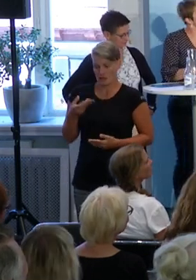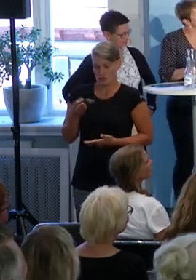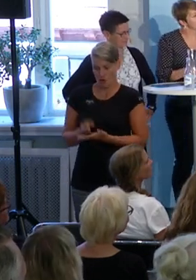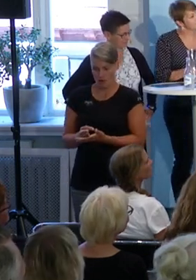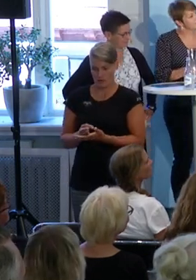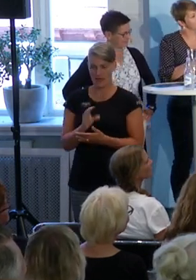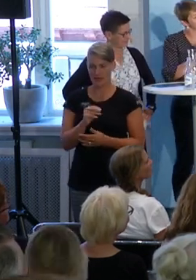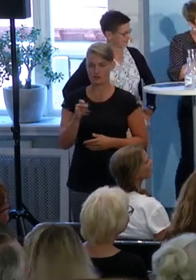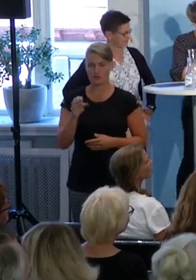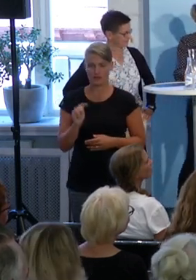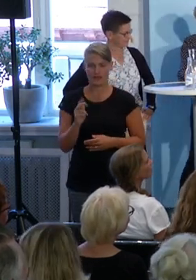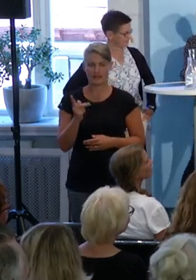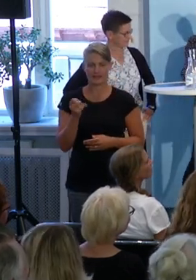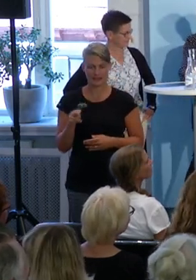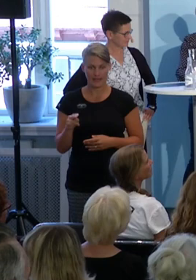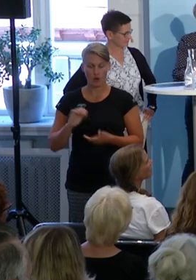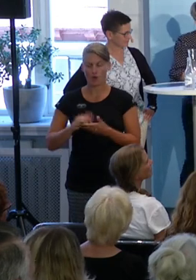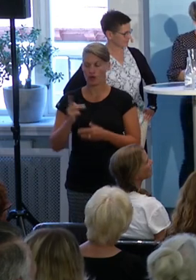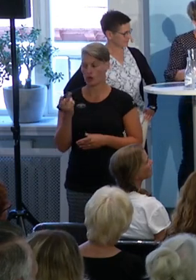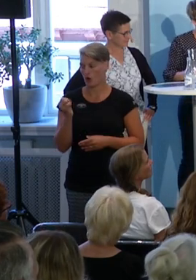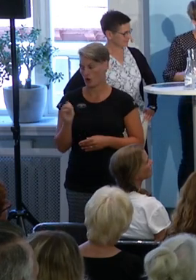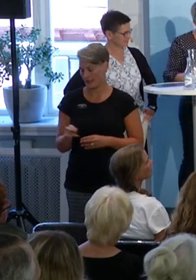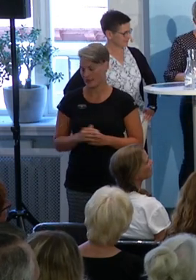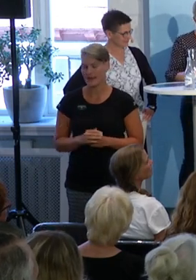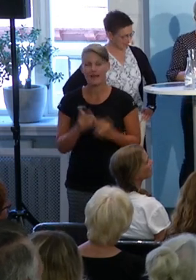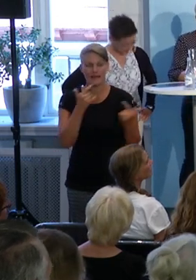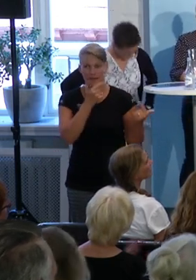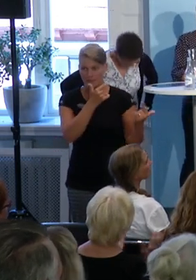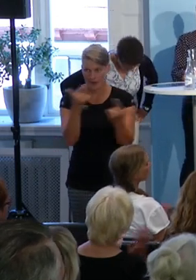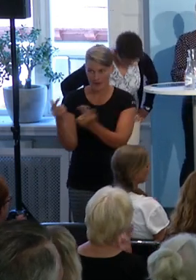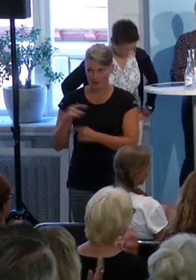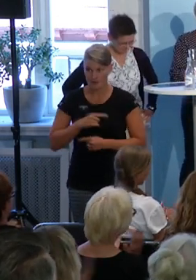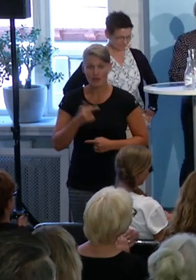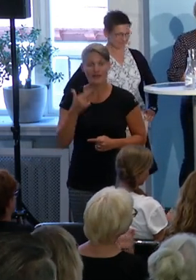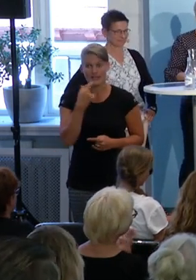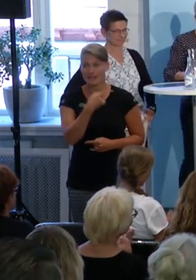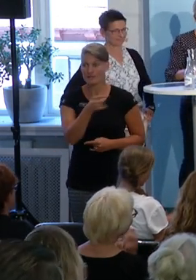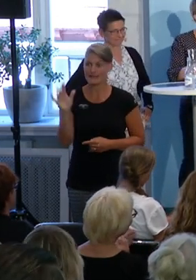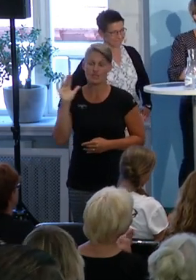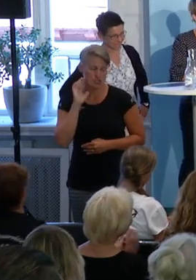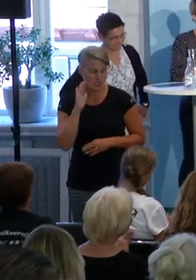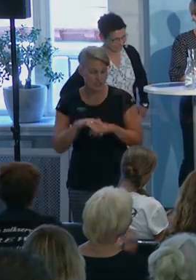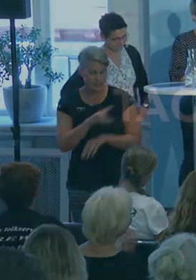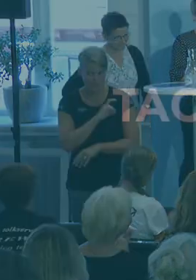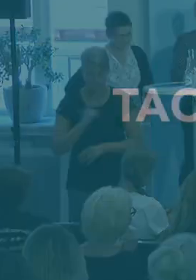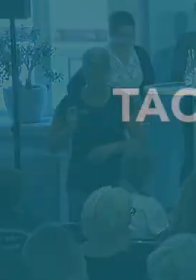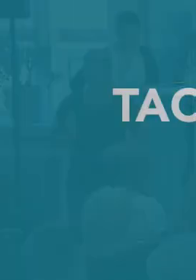Ann-Sofie, Katrin och Karin. Tack ska ni ha. Tack för att ni lyssnade. Tack.